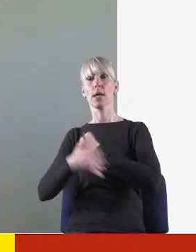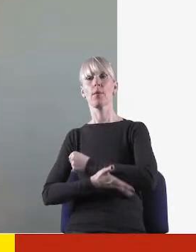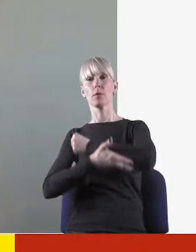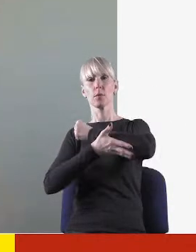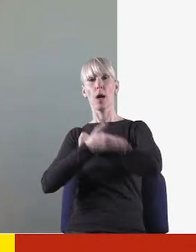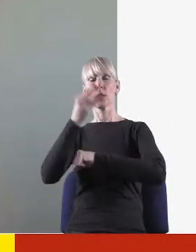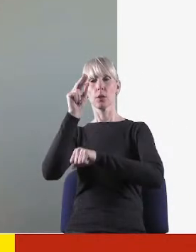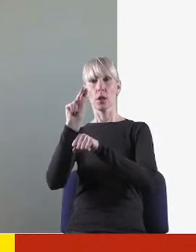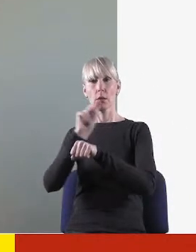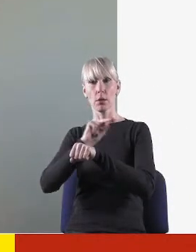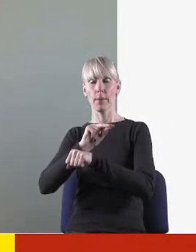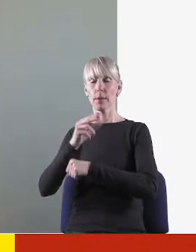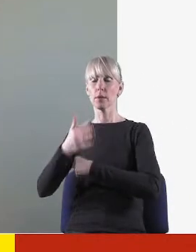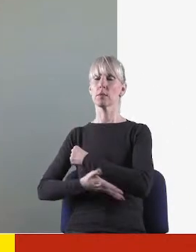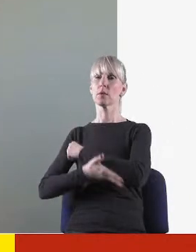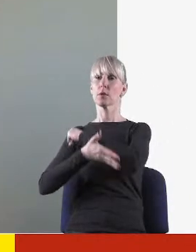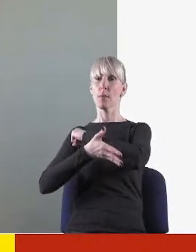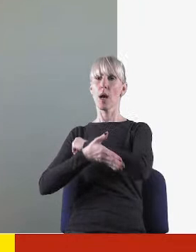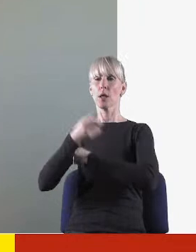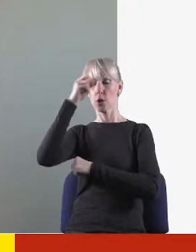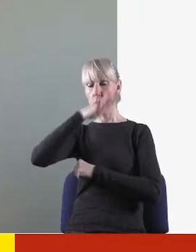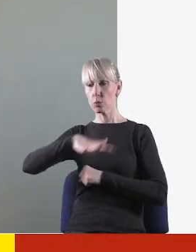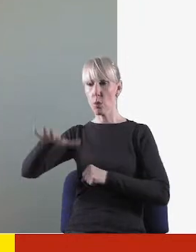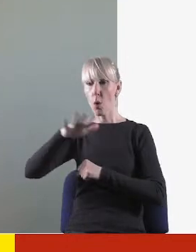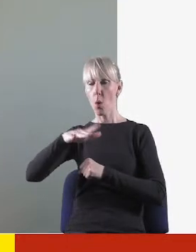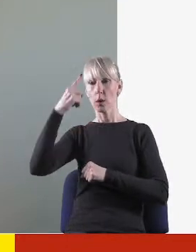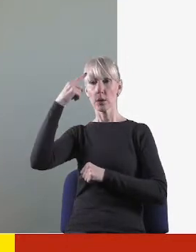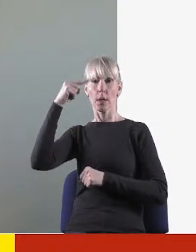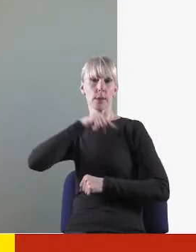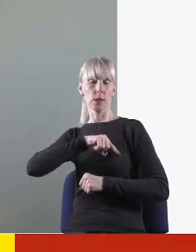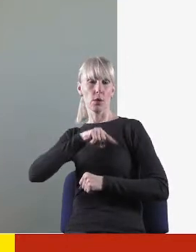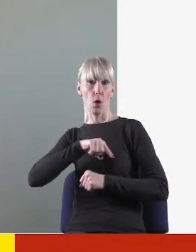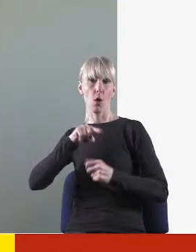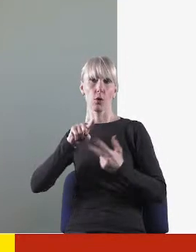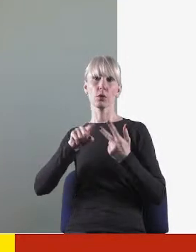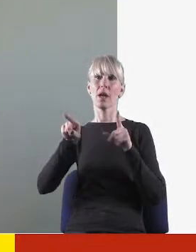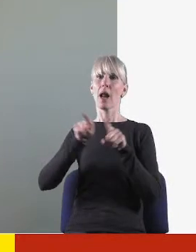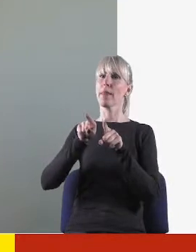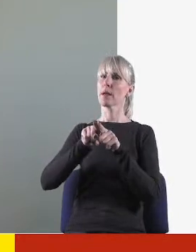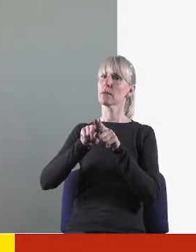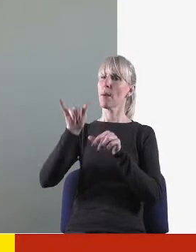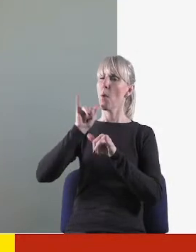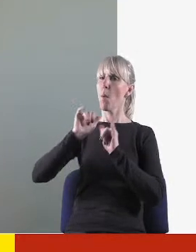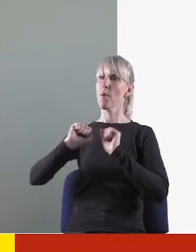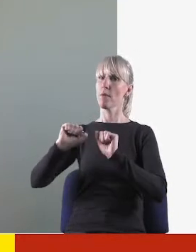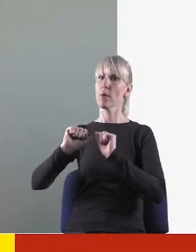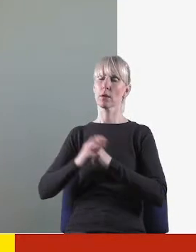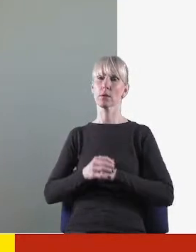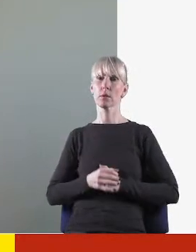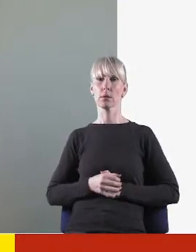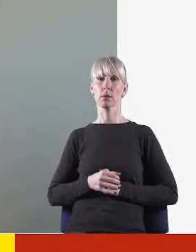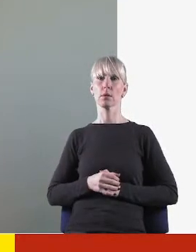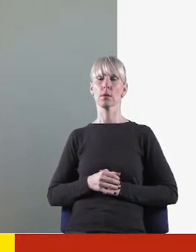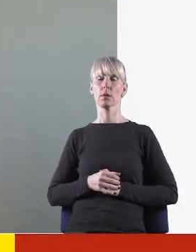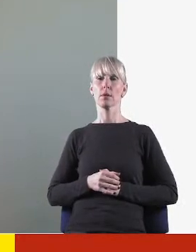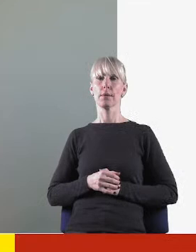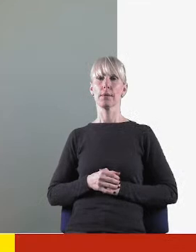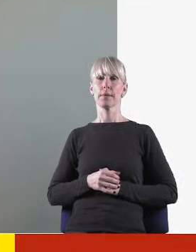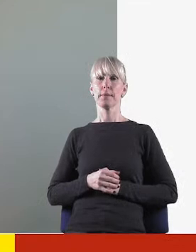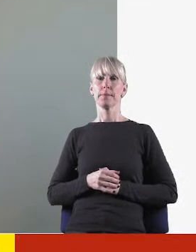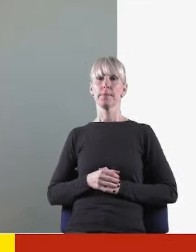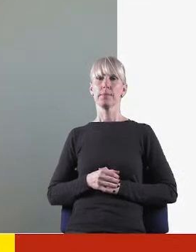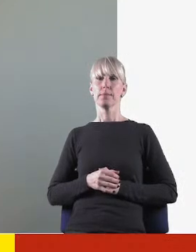terapeutycznym, psychologicznym, społecznym, jak i profilaktyką. W lipcu ubiegłego roku